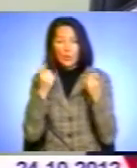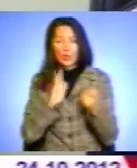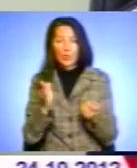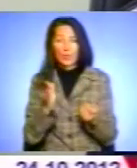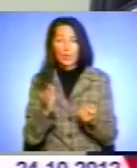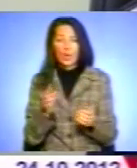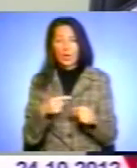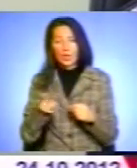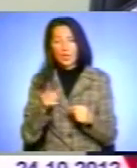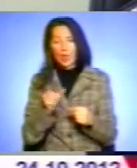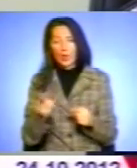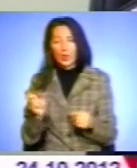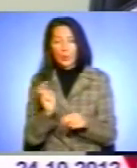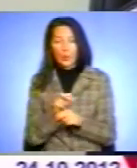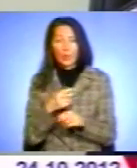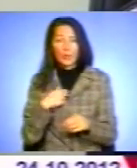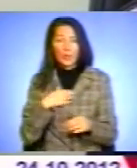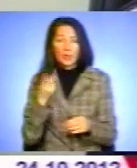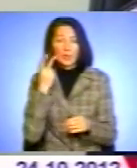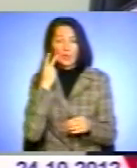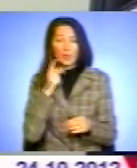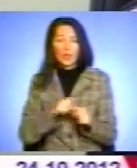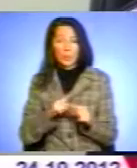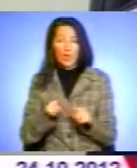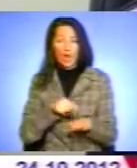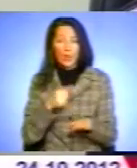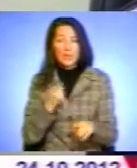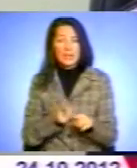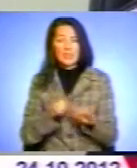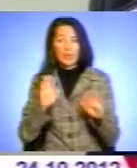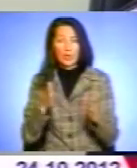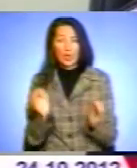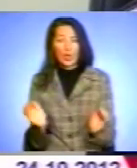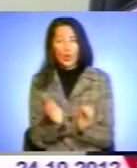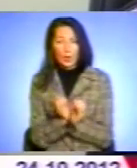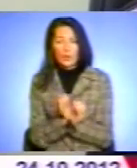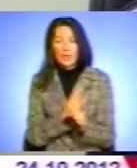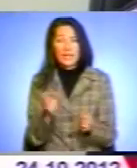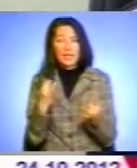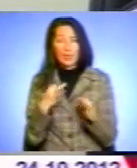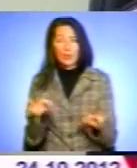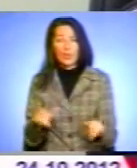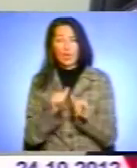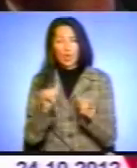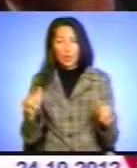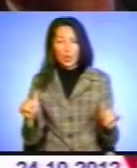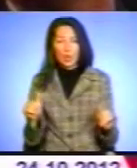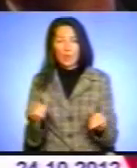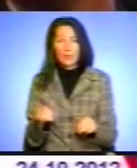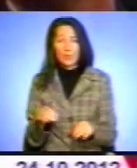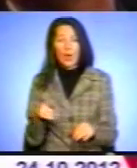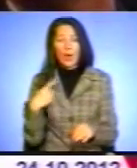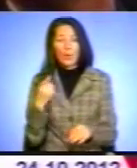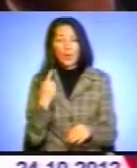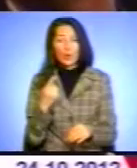люди приходили. Але ми завжди оперативно реагували на ці події і локалізували, не допускали розростання їх. В